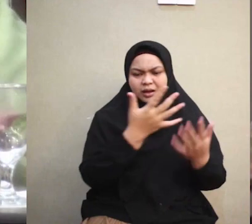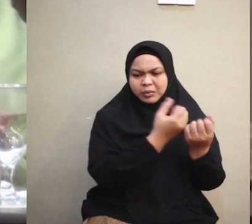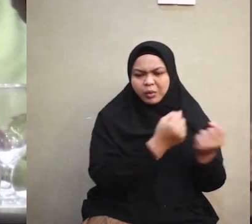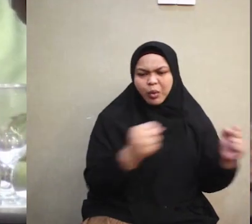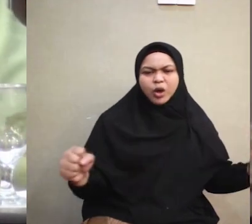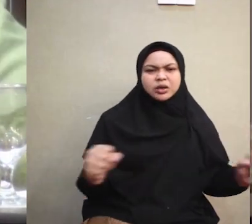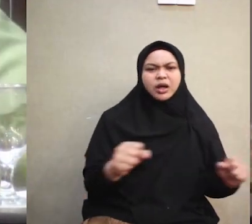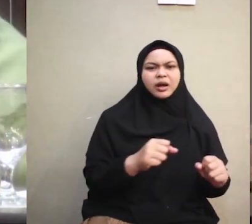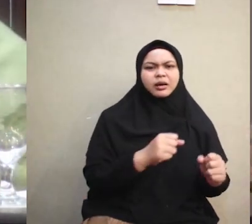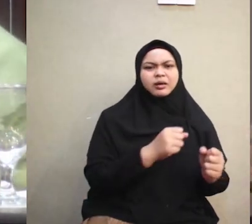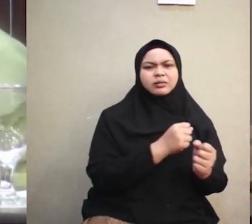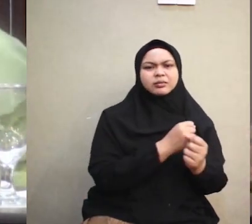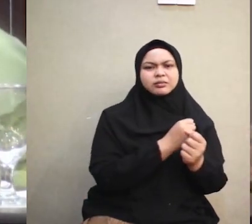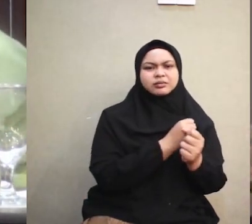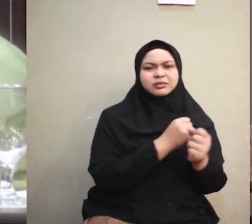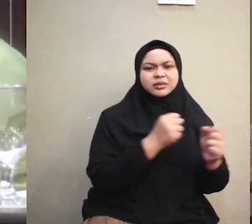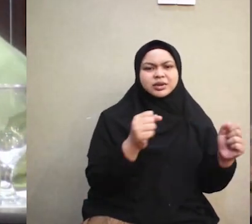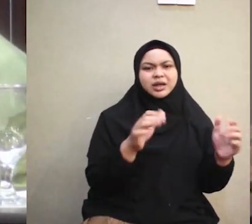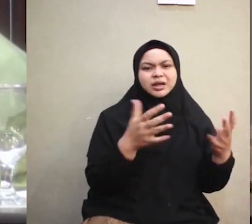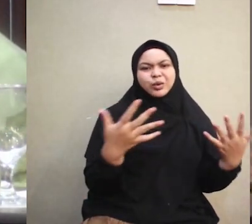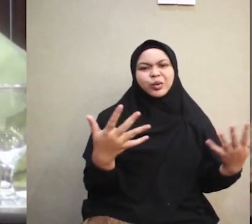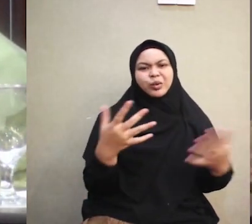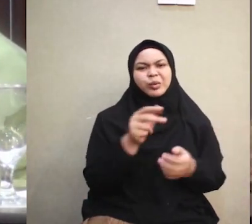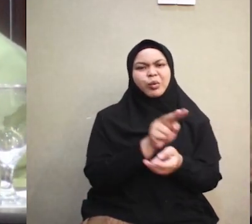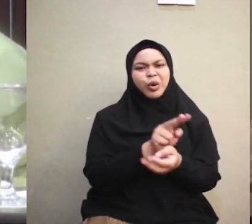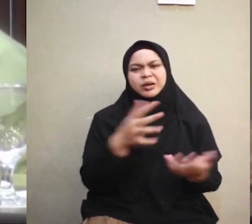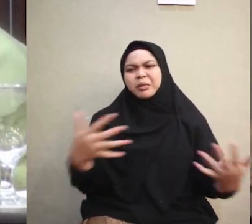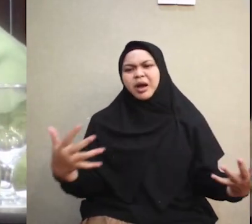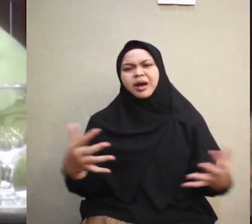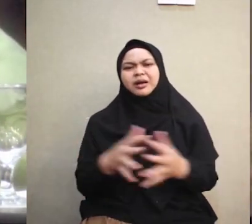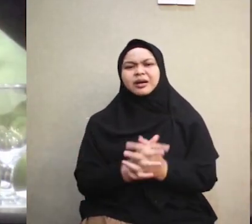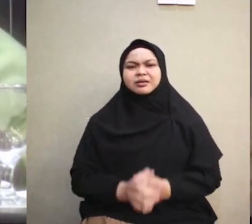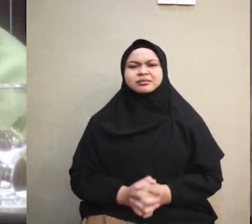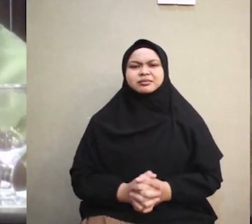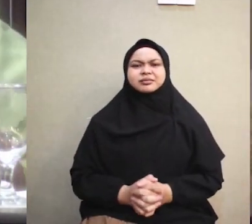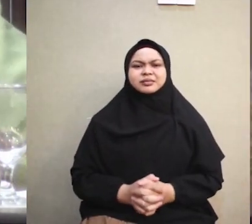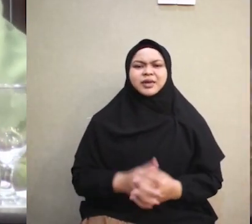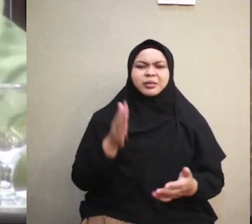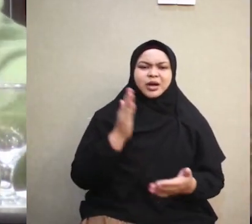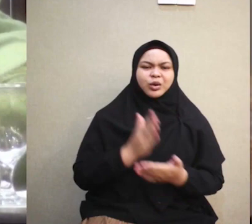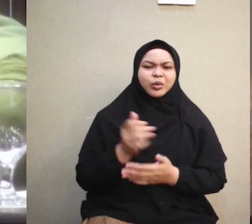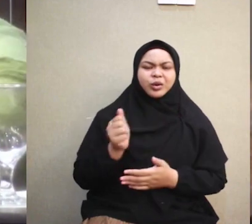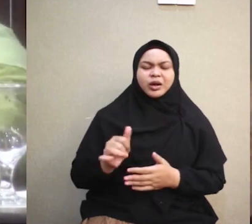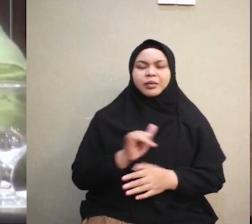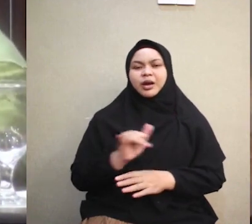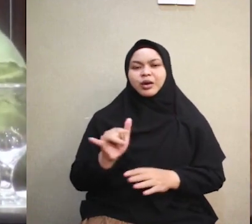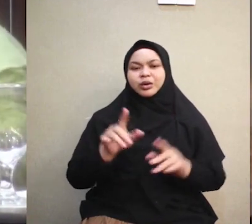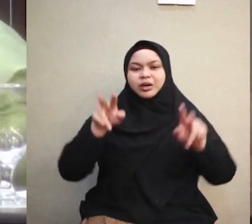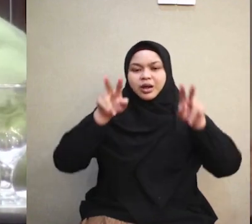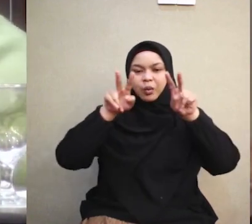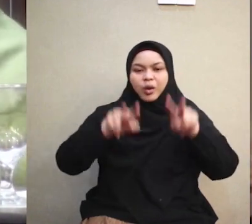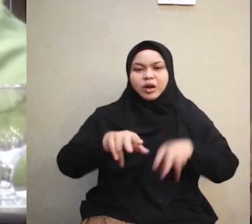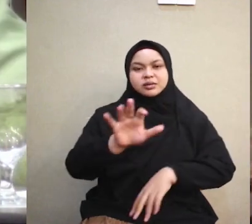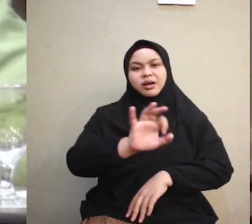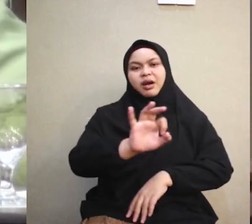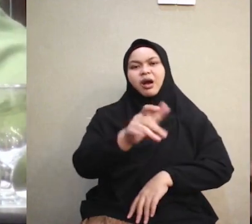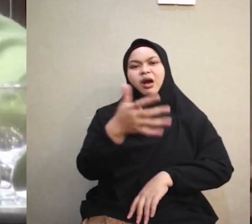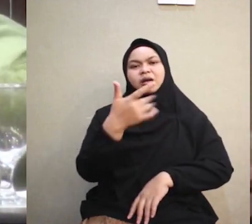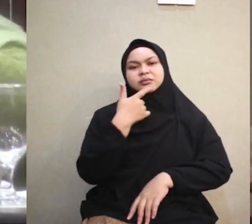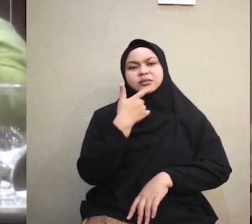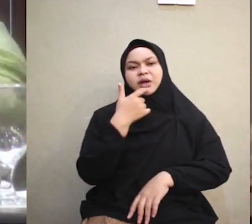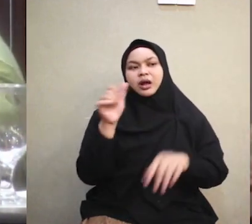yang Bagaimana gitu nah kemudian juga kalau tidak diawasi tiba-tiba ada